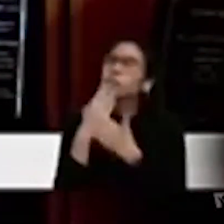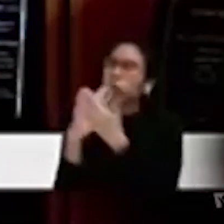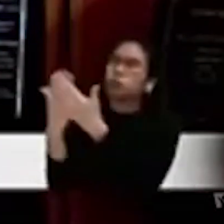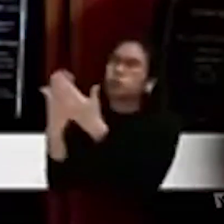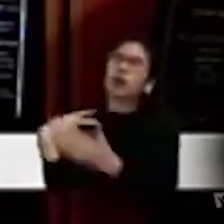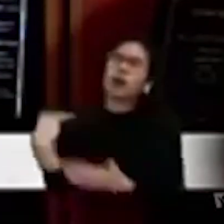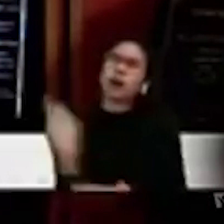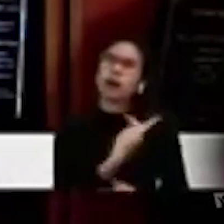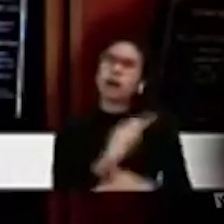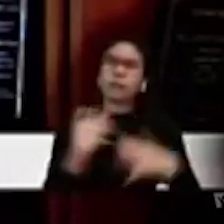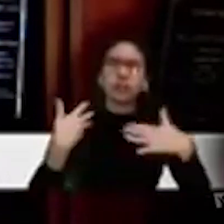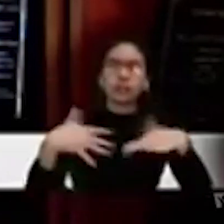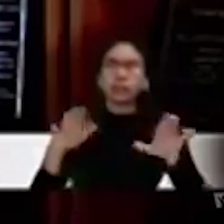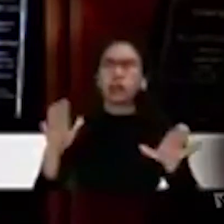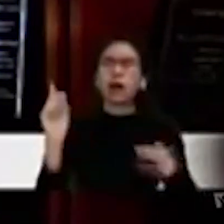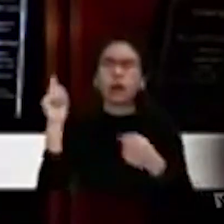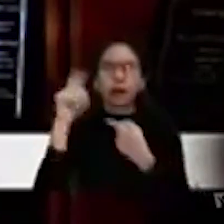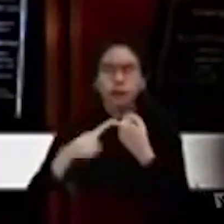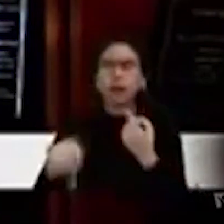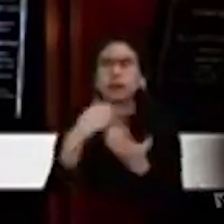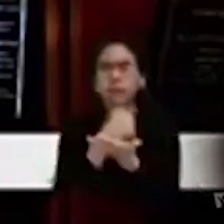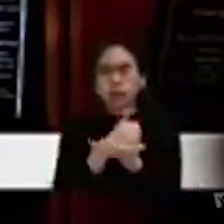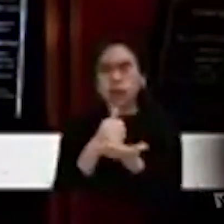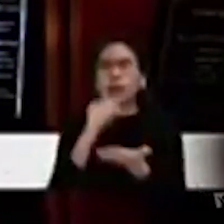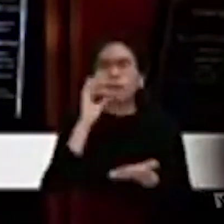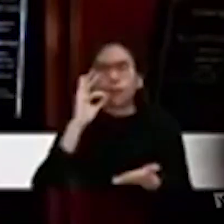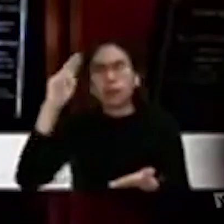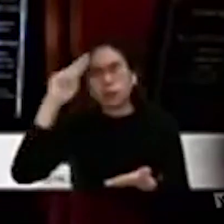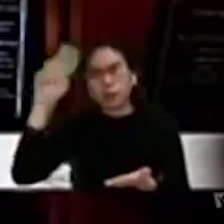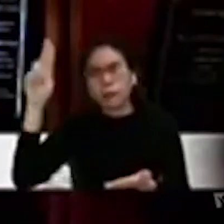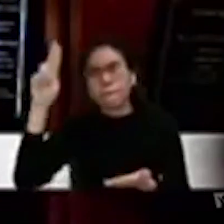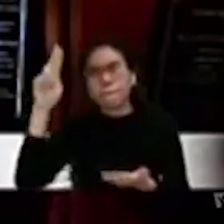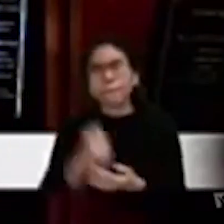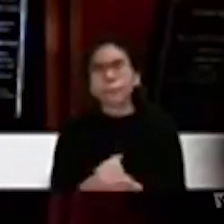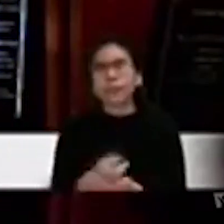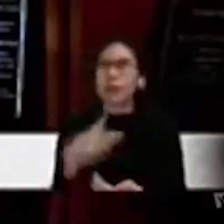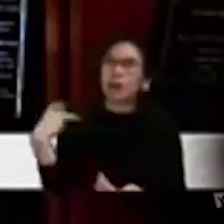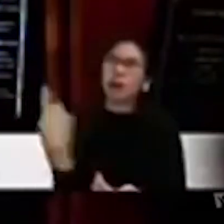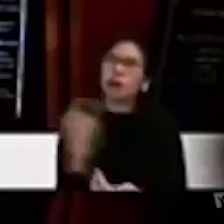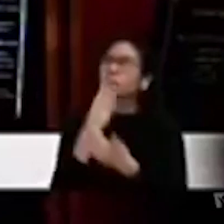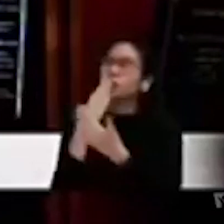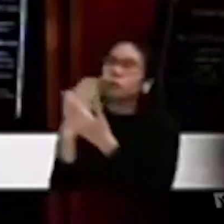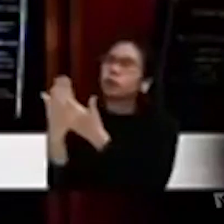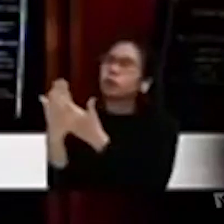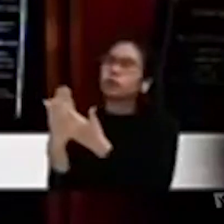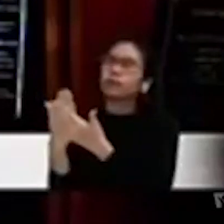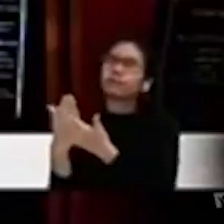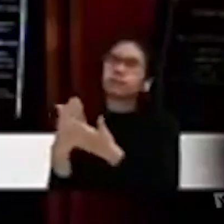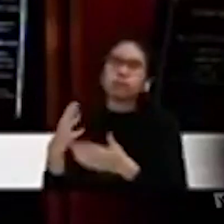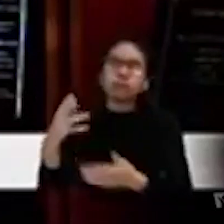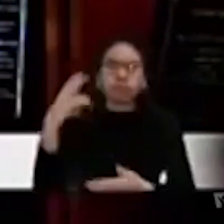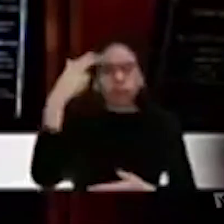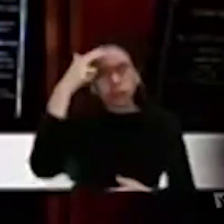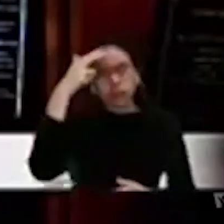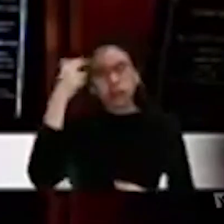mengenal akan kebenaran firman Tuhan. Kami mengucap syukur ya Tuhan, oleh karena kami dapat